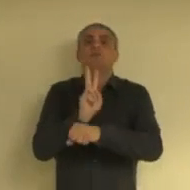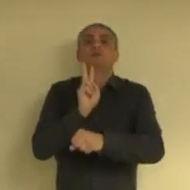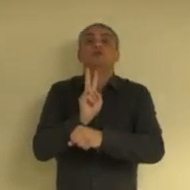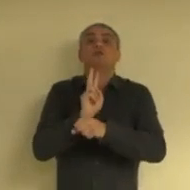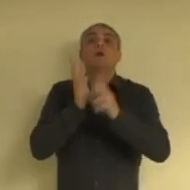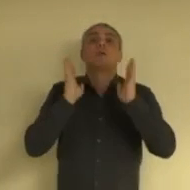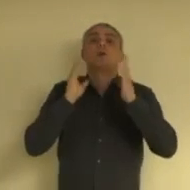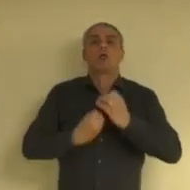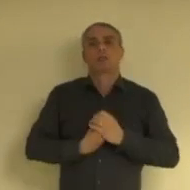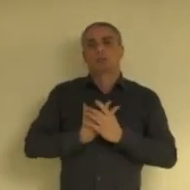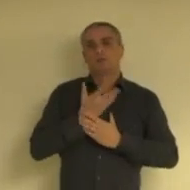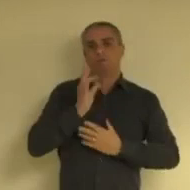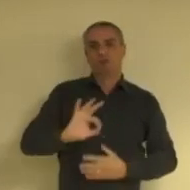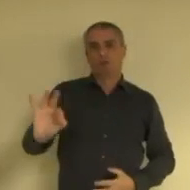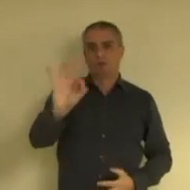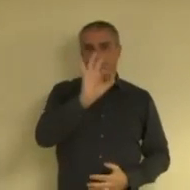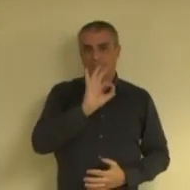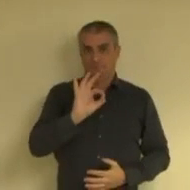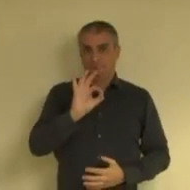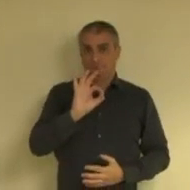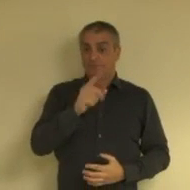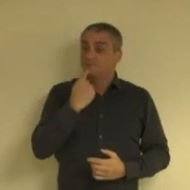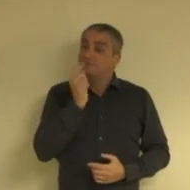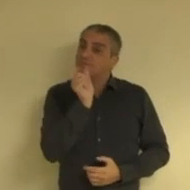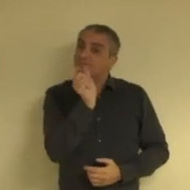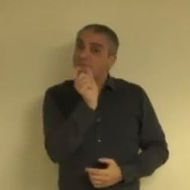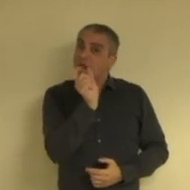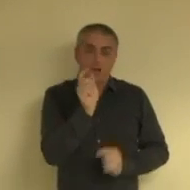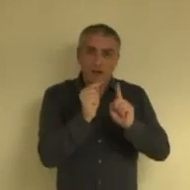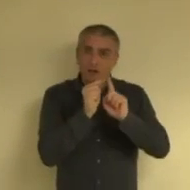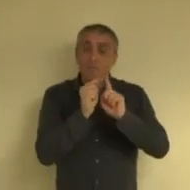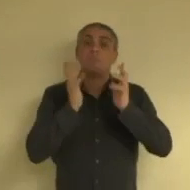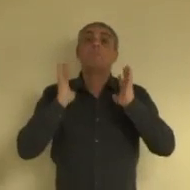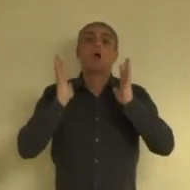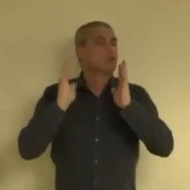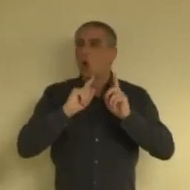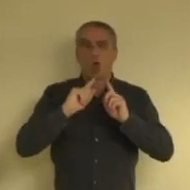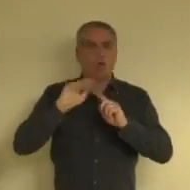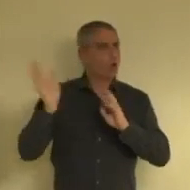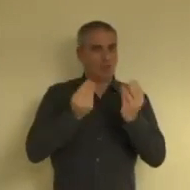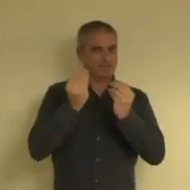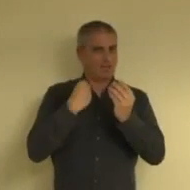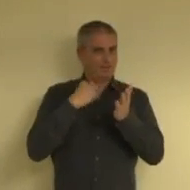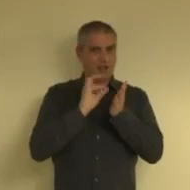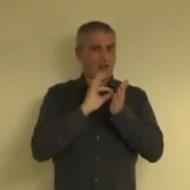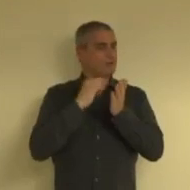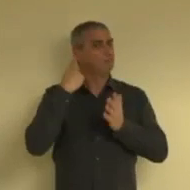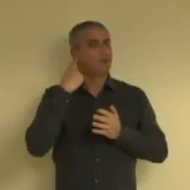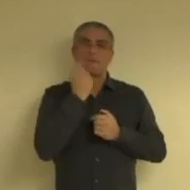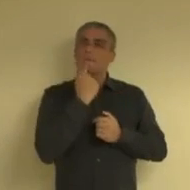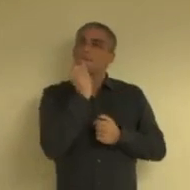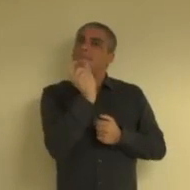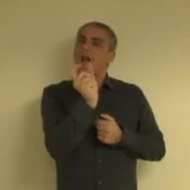ונשמרתם מאוד לנפשותיכם. הלשון זה מאוד. לא בכל הדברים אנחנו